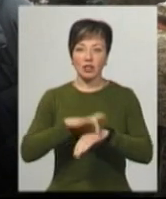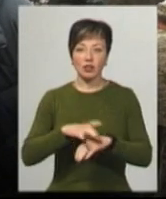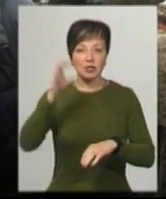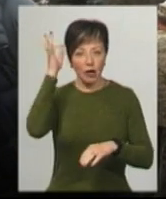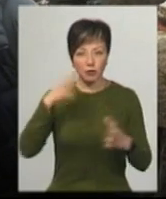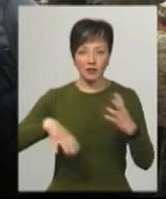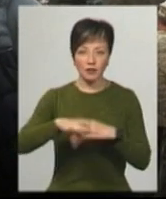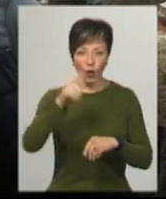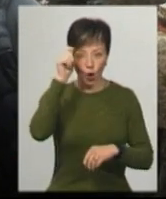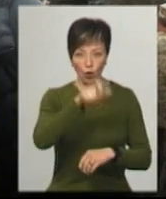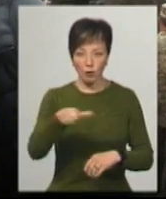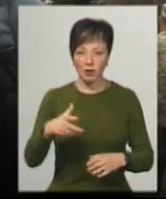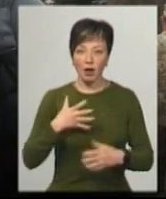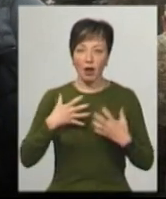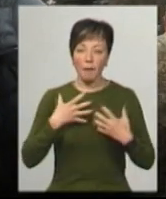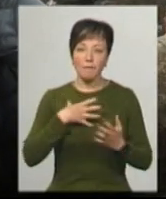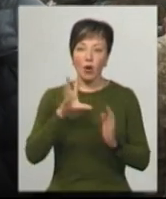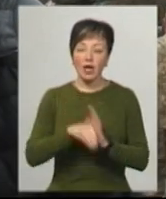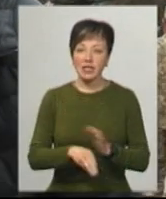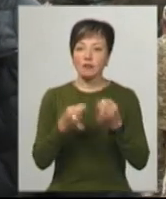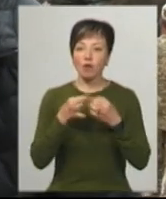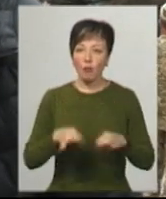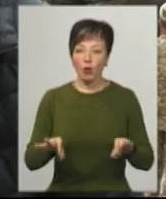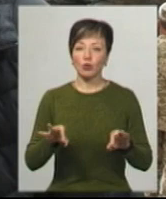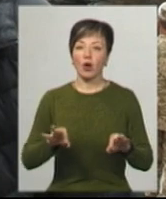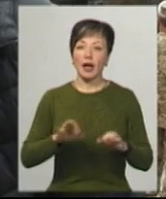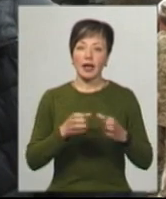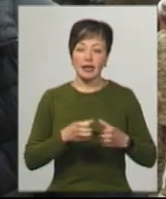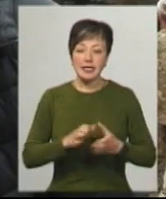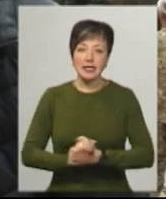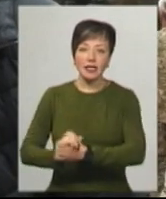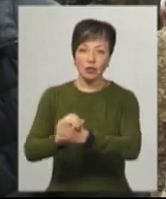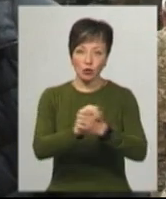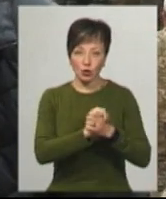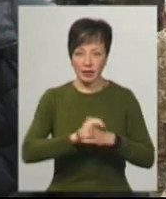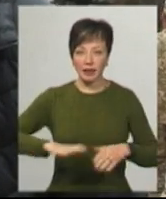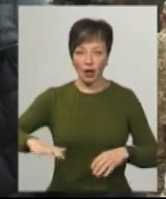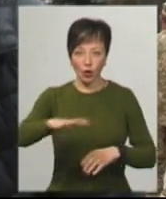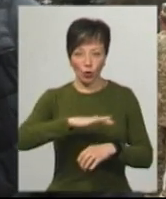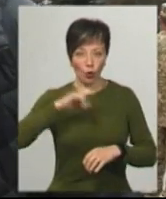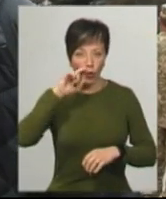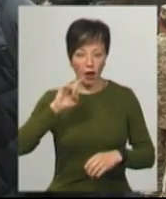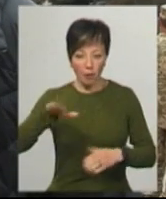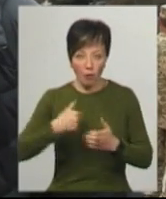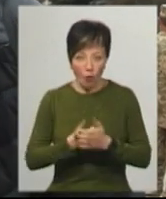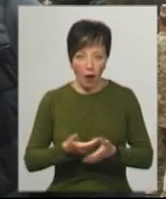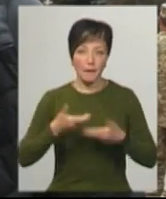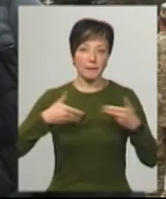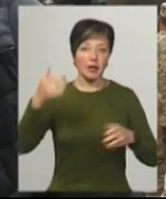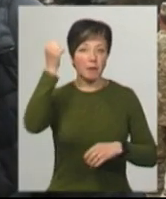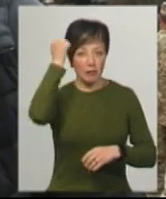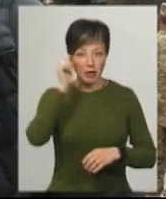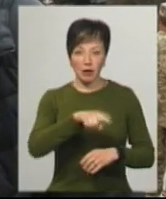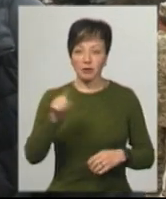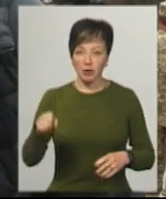які полягли за свободу, незалежність та територіальну цілісність нашої України. Поки ми пам'ятаємо їх, поки, як то кажеться, пам'ять живе в наших